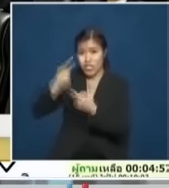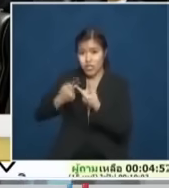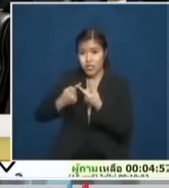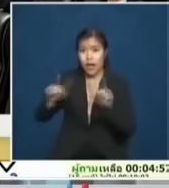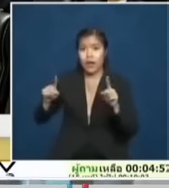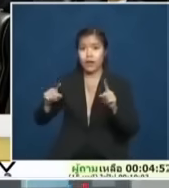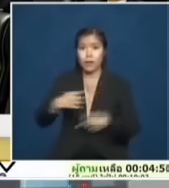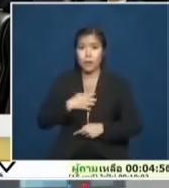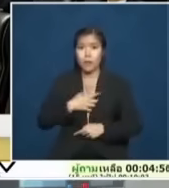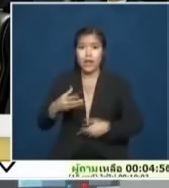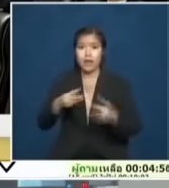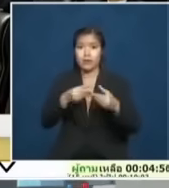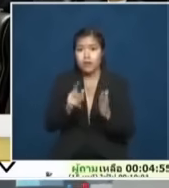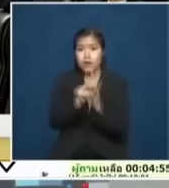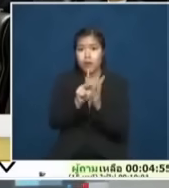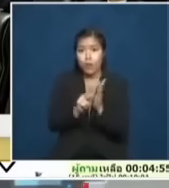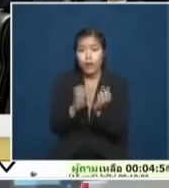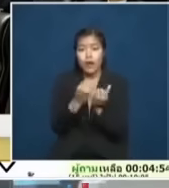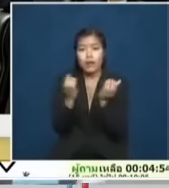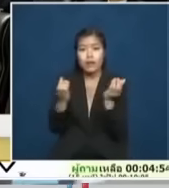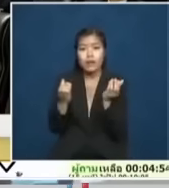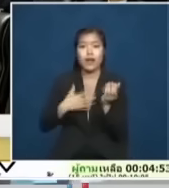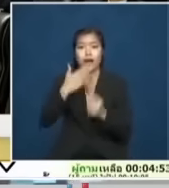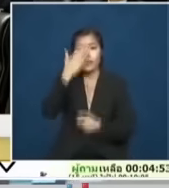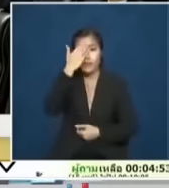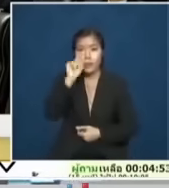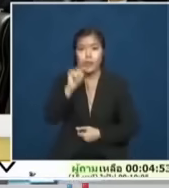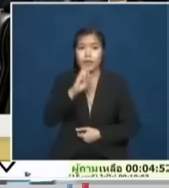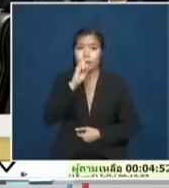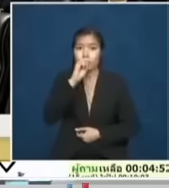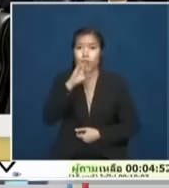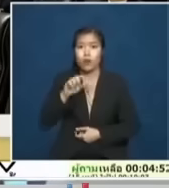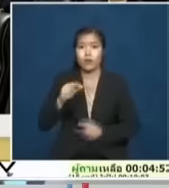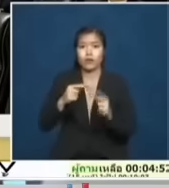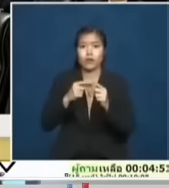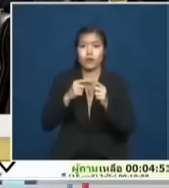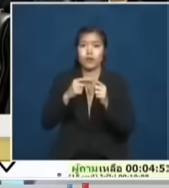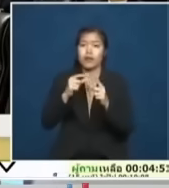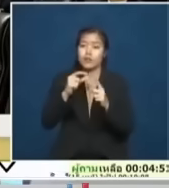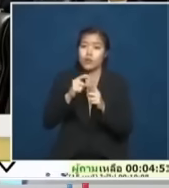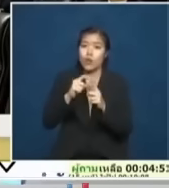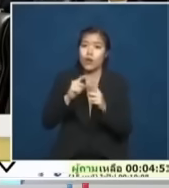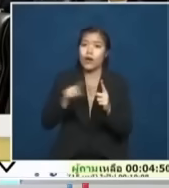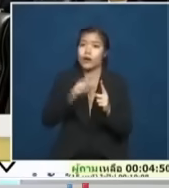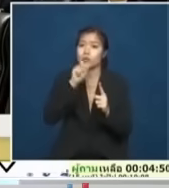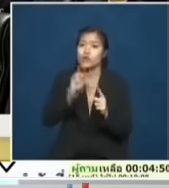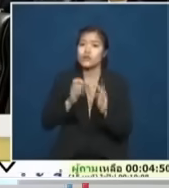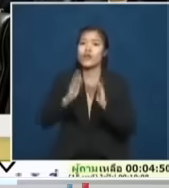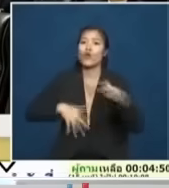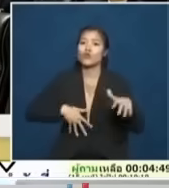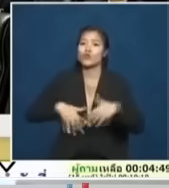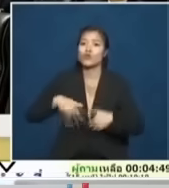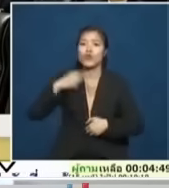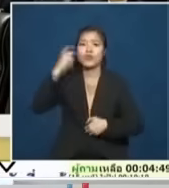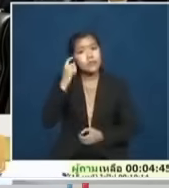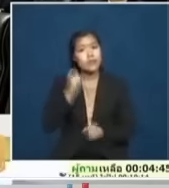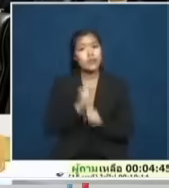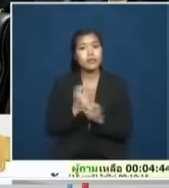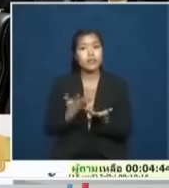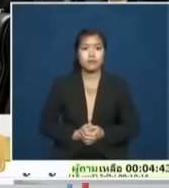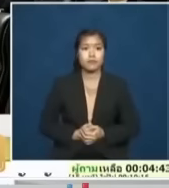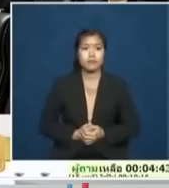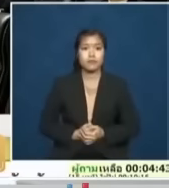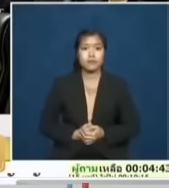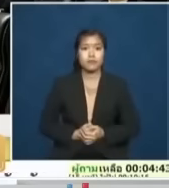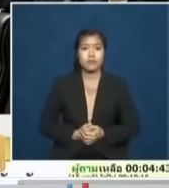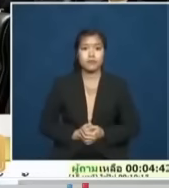นะประเด็นนี้ก็คุณภูมิธรรมก็โต้กลับอย่างที่พูดเมื่อสักครู่นี้แล้วก็อีกประเด็นนึงมีประเด็นเรื่อง